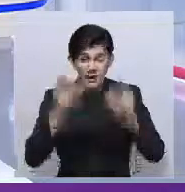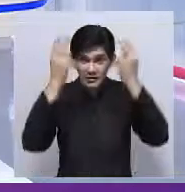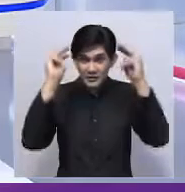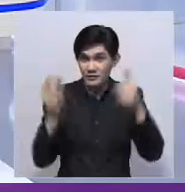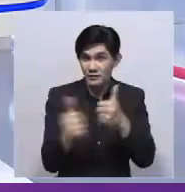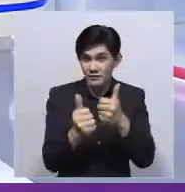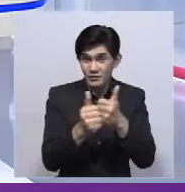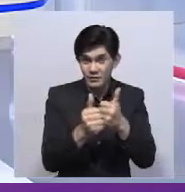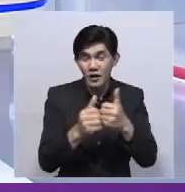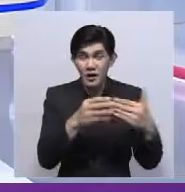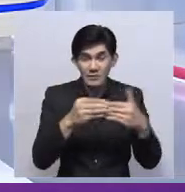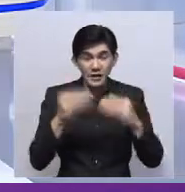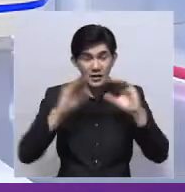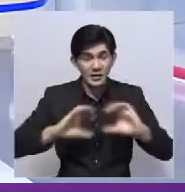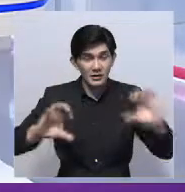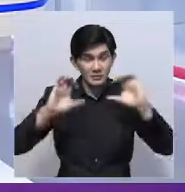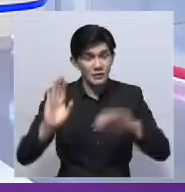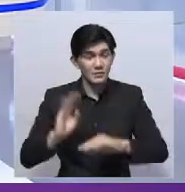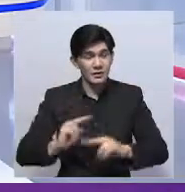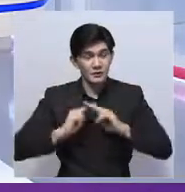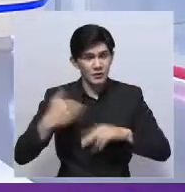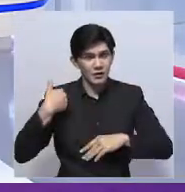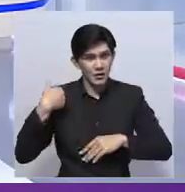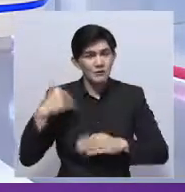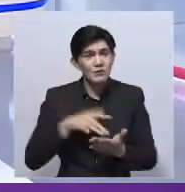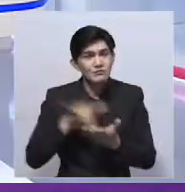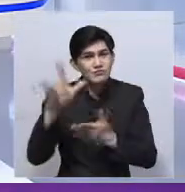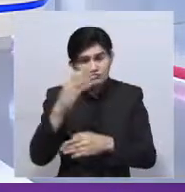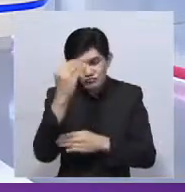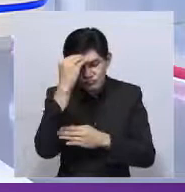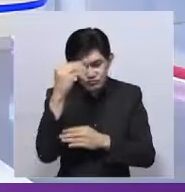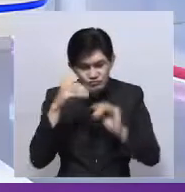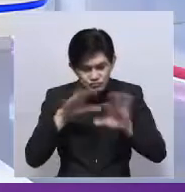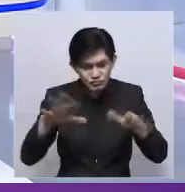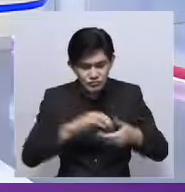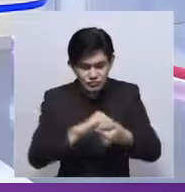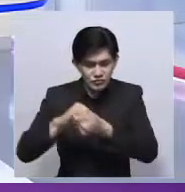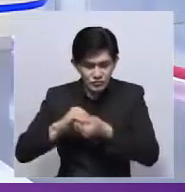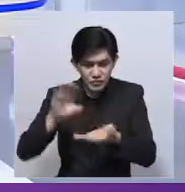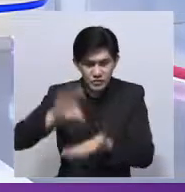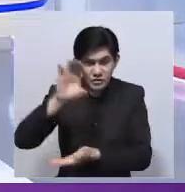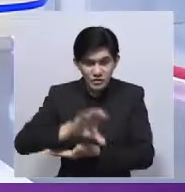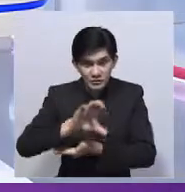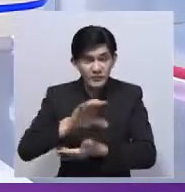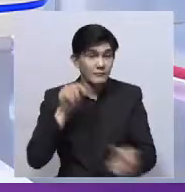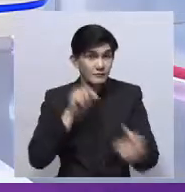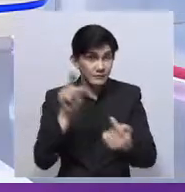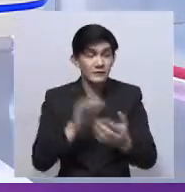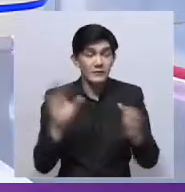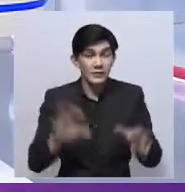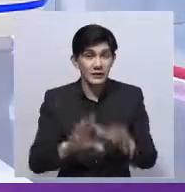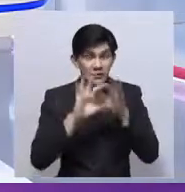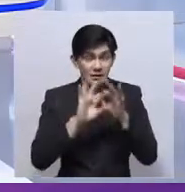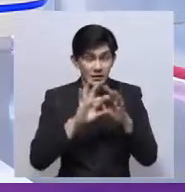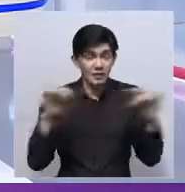รองนายกรัฐมนตรีนำภาครัฐภาคเอกชนเนี่ยนะคะของไทยเดินทางไปรถโชว์ไปขยายความร่วมมือด้านการลงทุนนะคะโดยเฉพาะใน